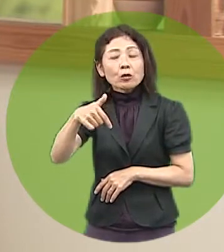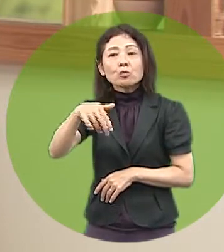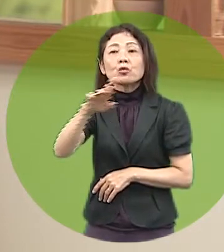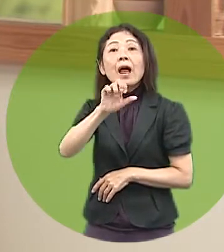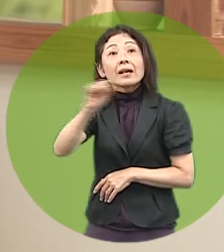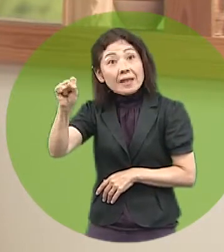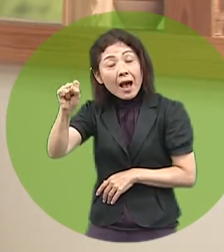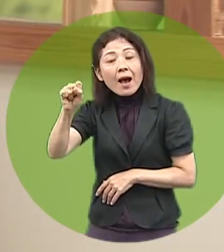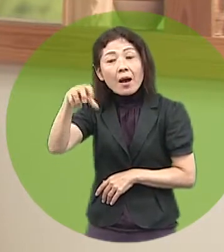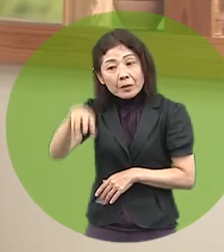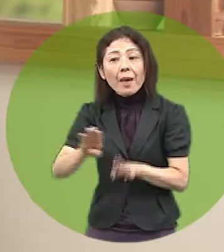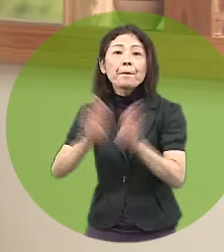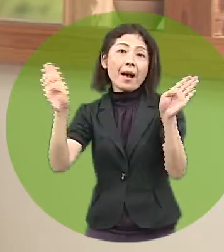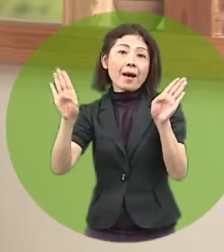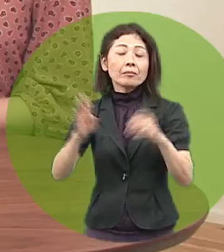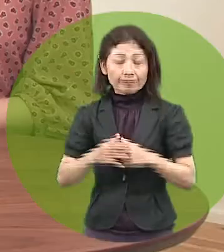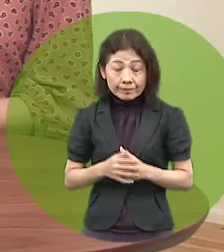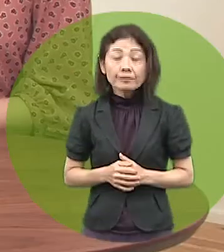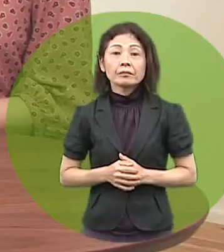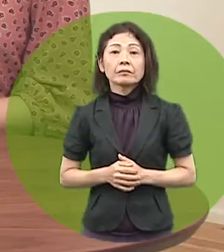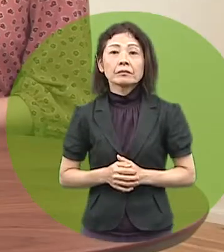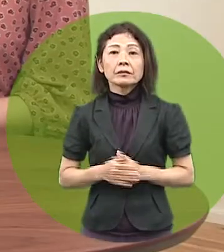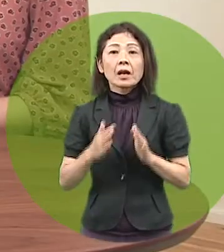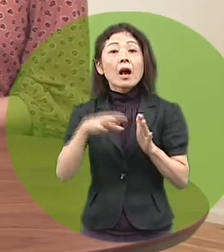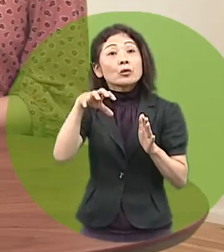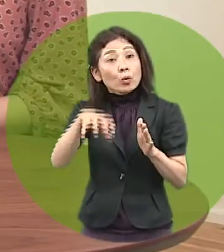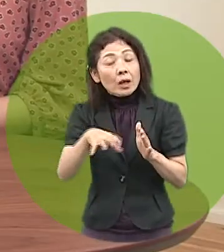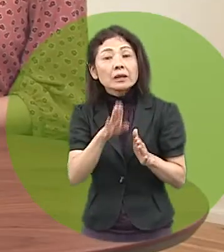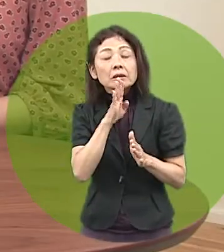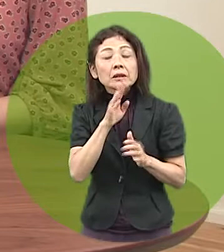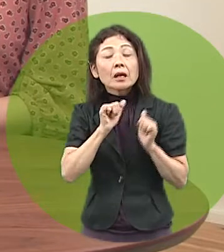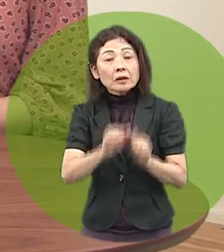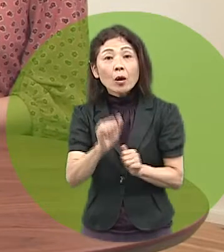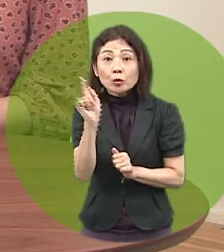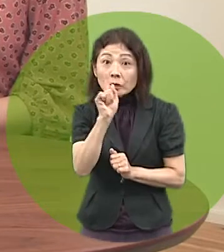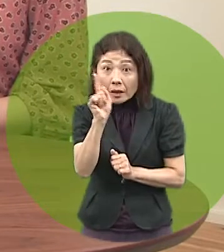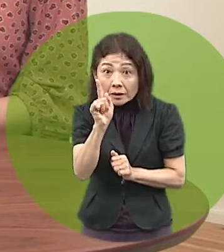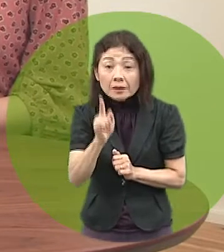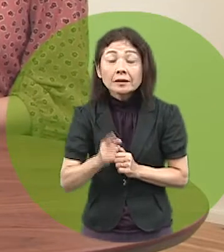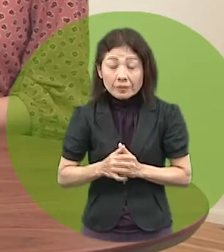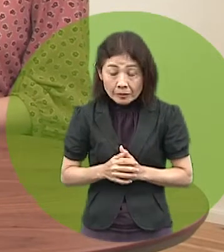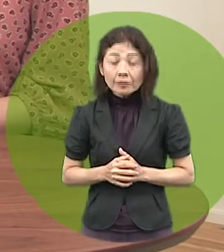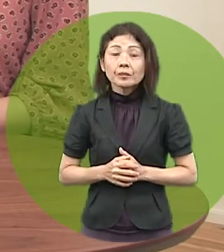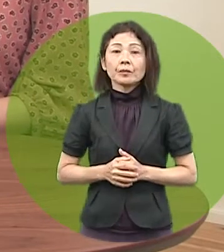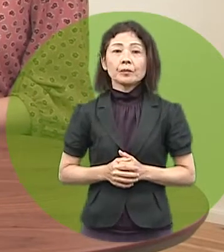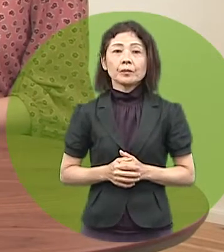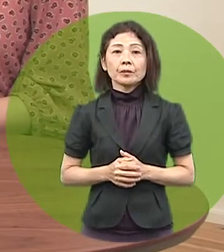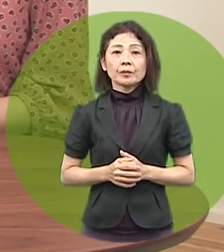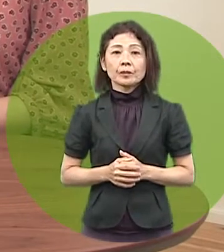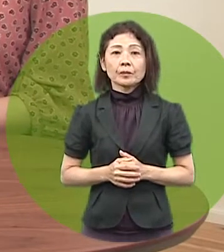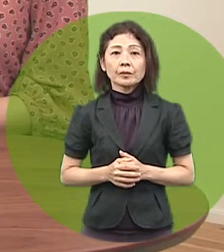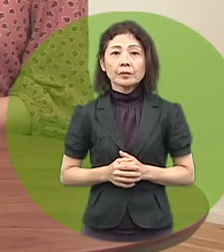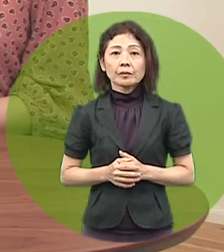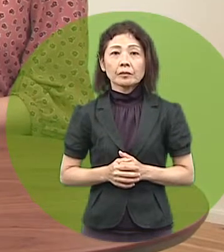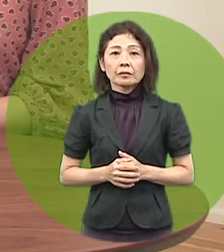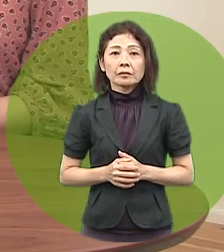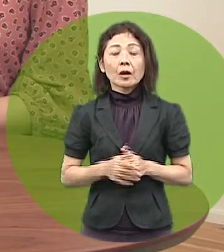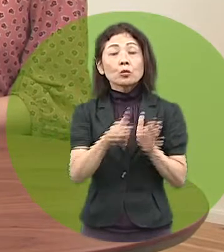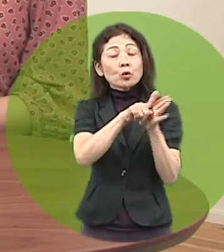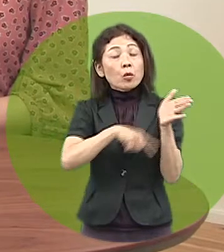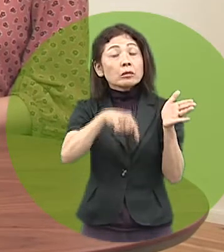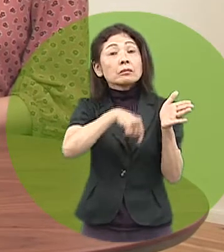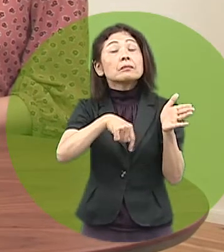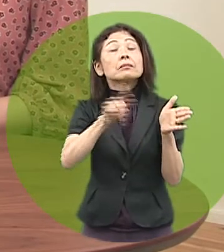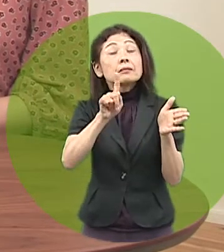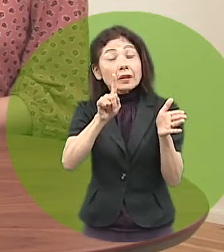那覇バグで開催されます会場では実際にどのようなことが行われるんですかはい主なプログラム